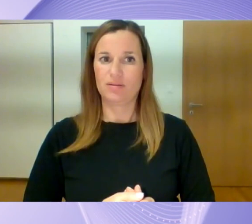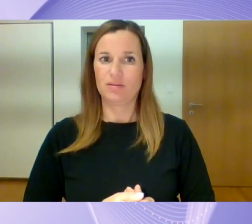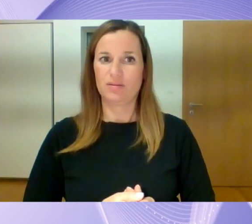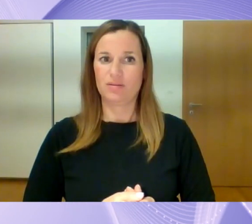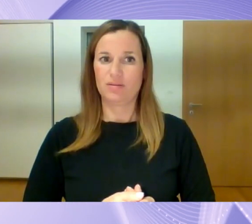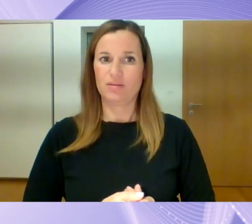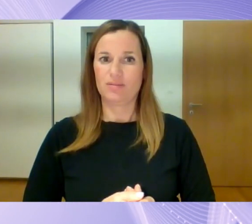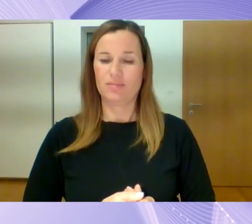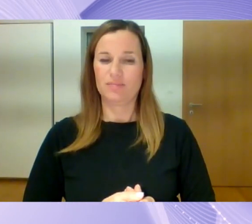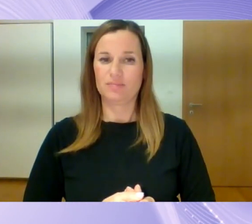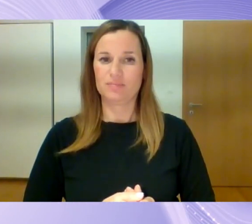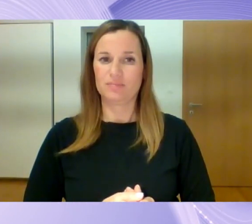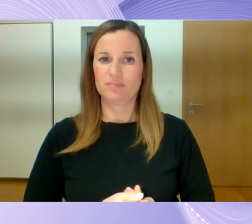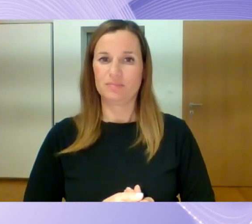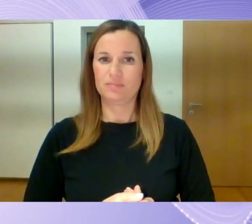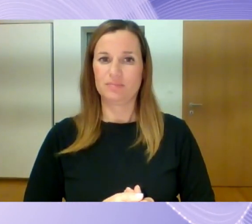in spustite.